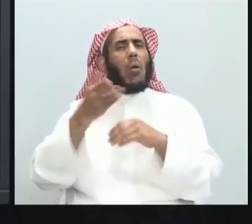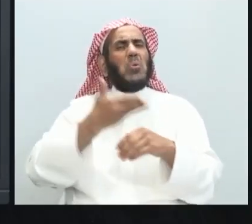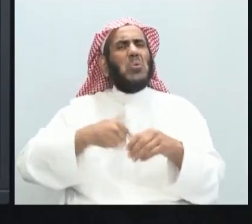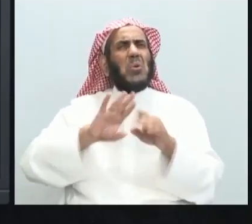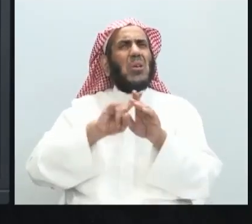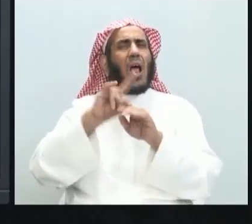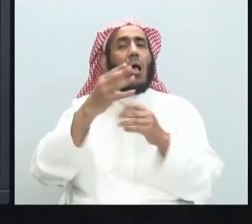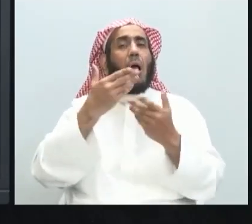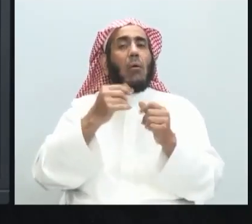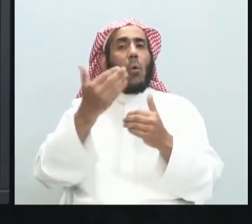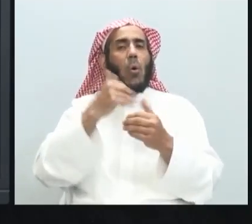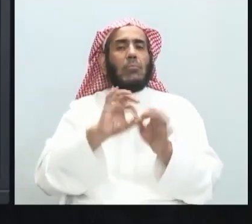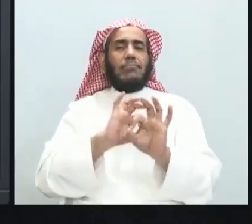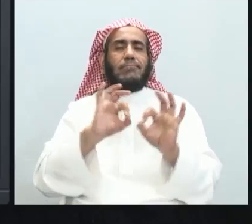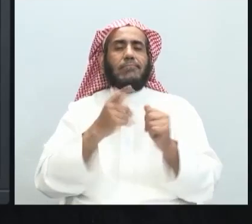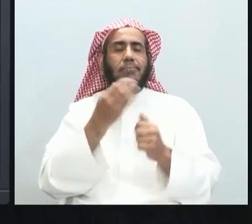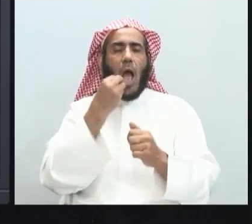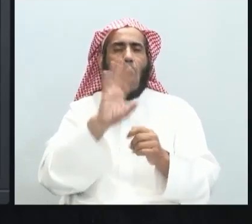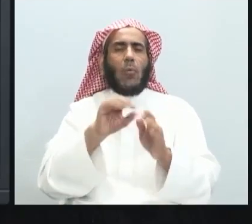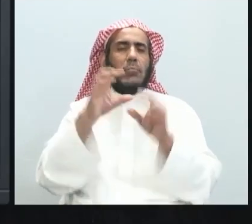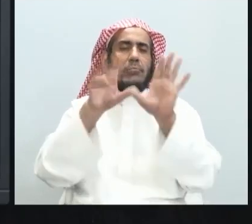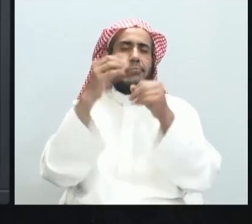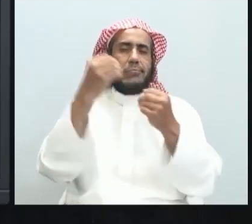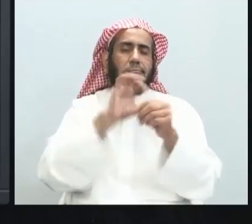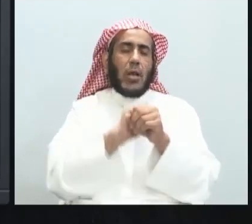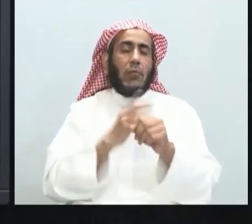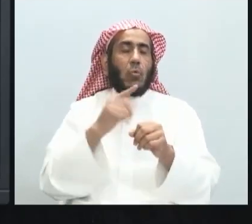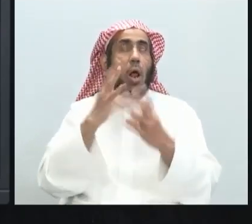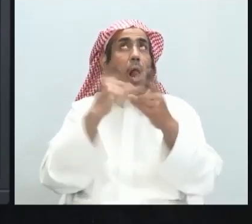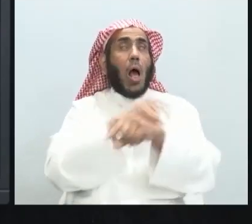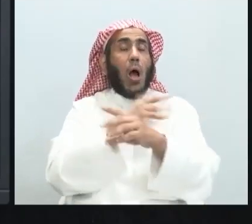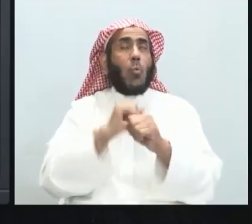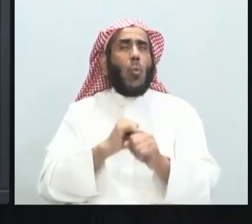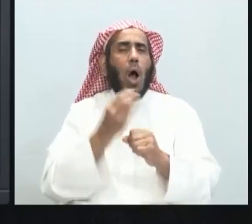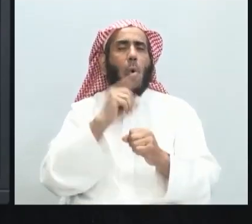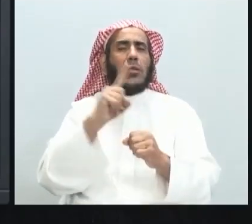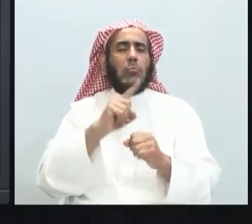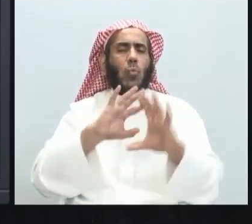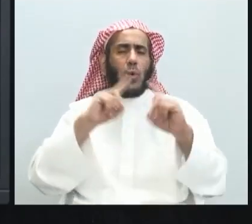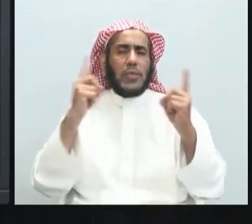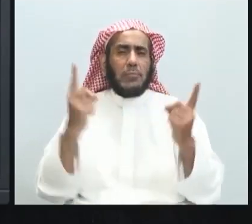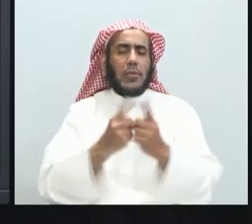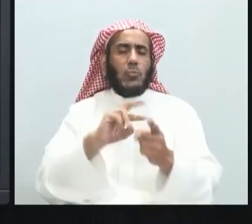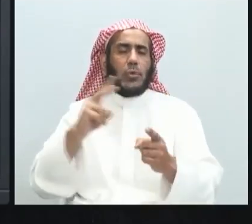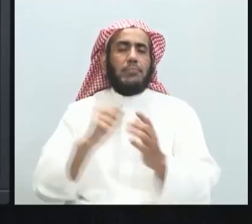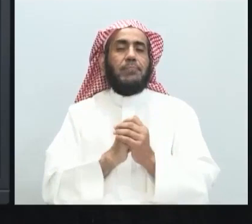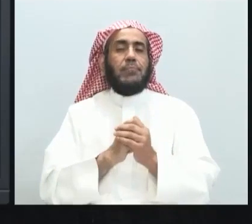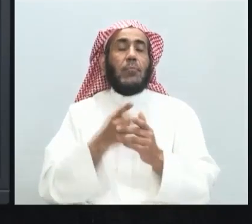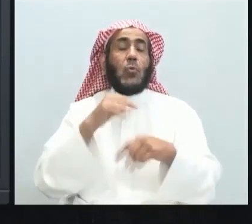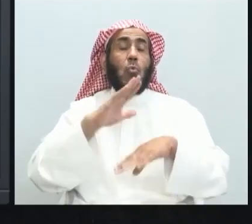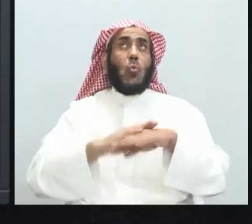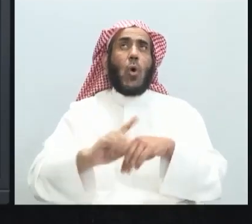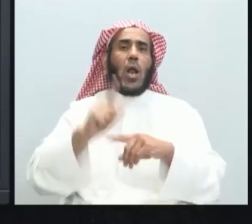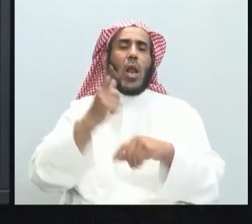فعلينا ان نبد الاسباب وان نتوكل على الله جل وعلا في ارزاقنا واوات وجميع امورنا وعلى